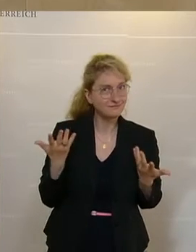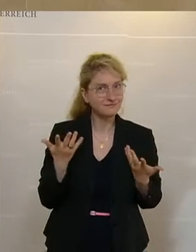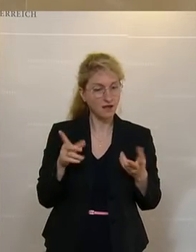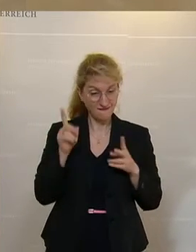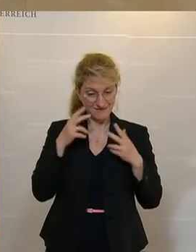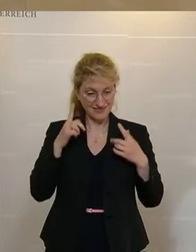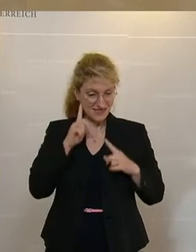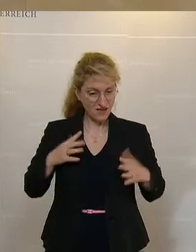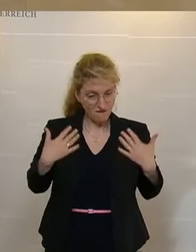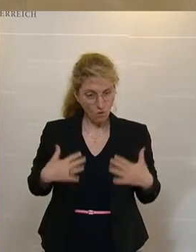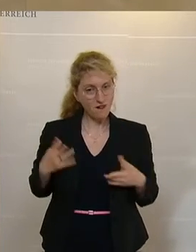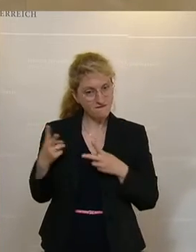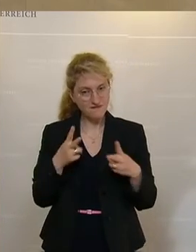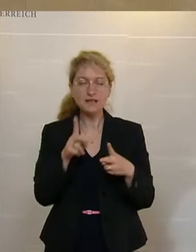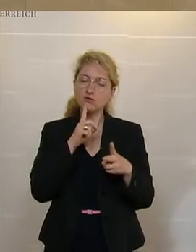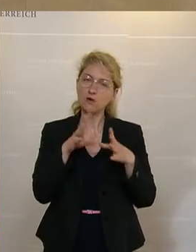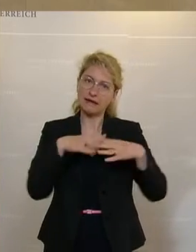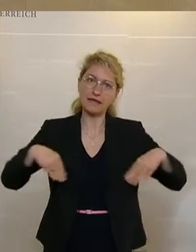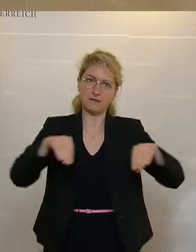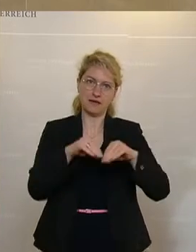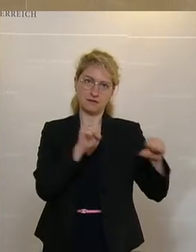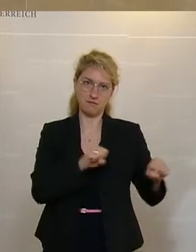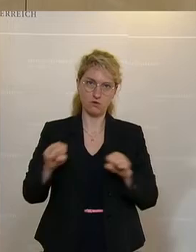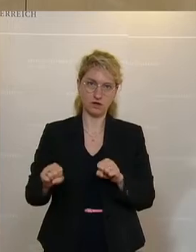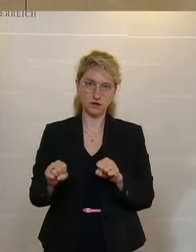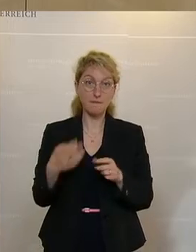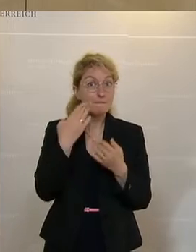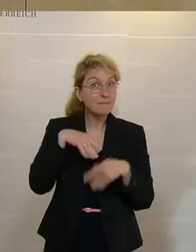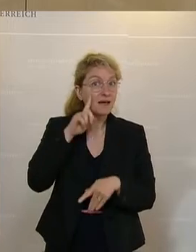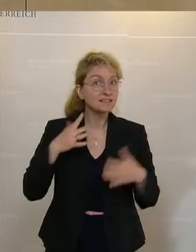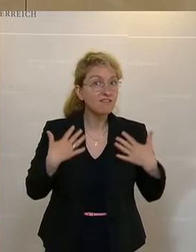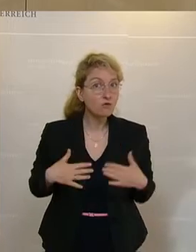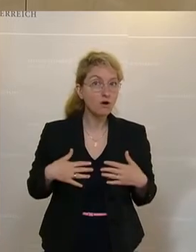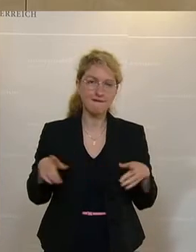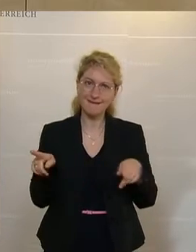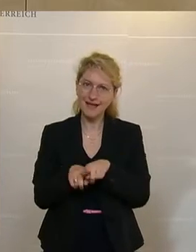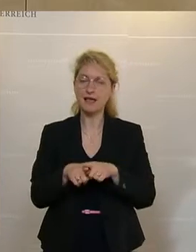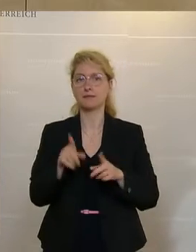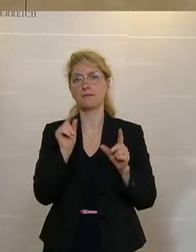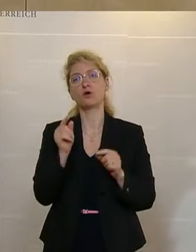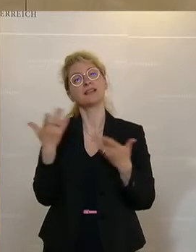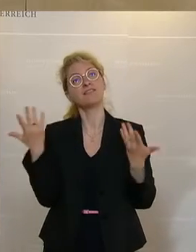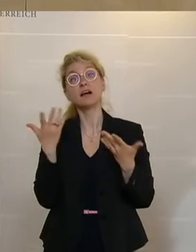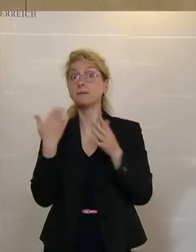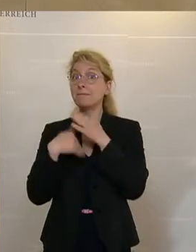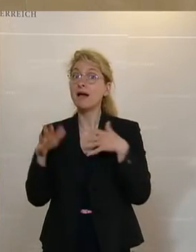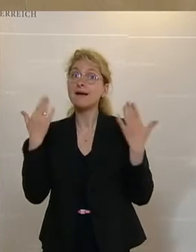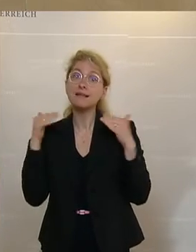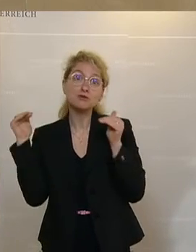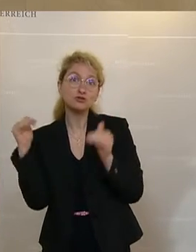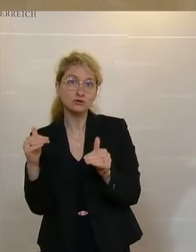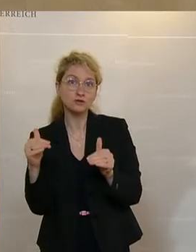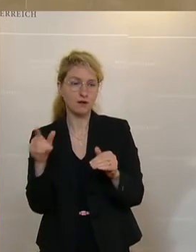Tierwohl kann nur ein gemeinsamer sein. Und mehr Tierwohl heißt gleichzeitig mehr Klimaschutz, also